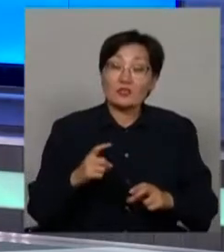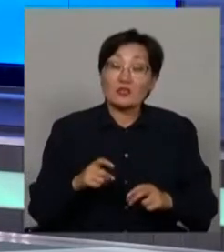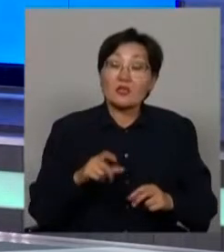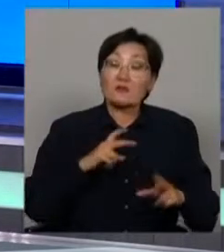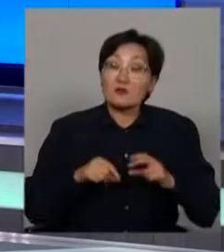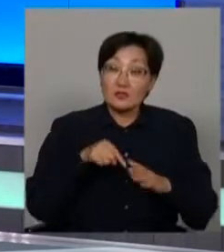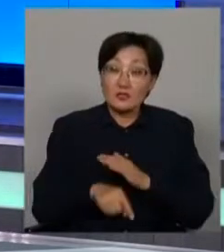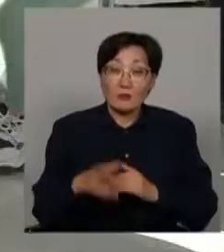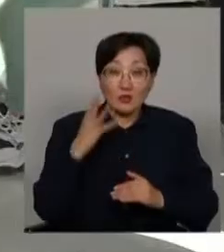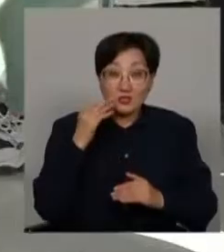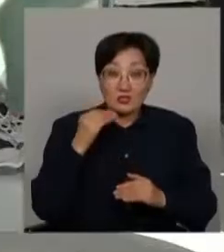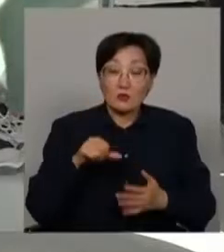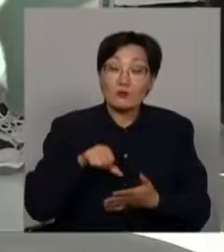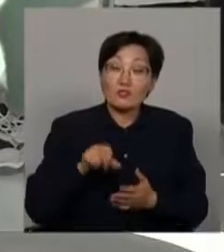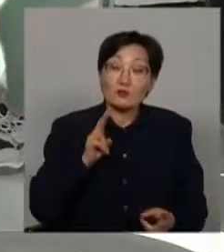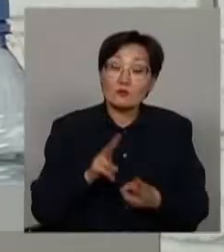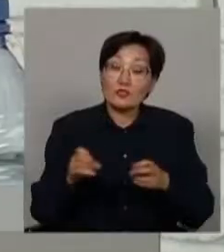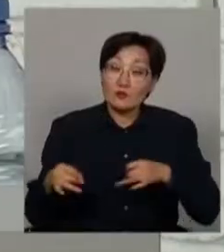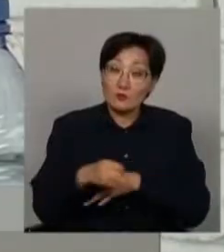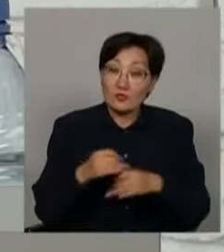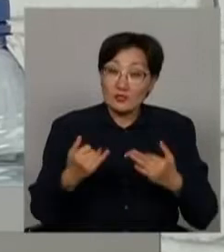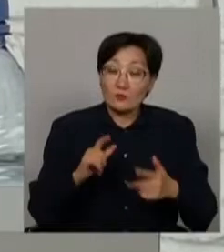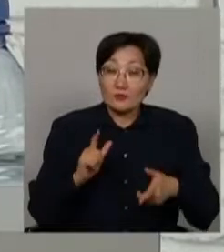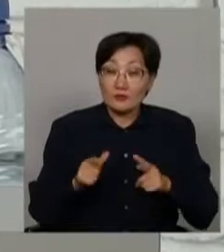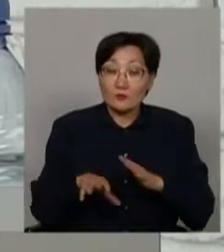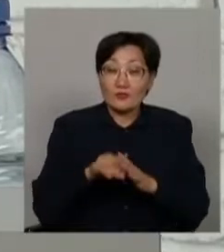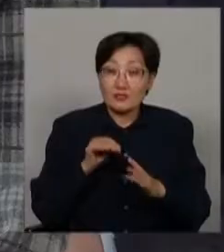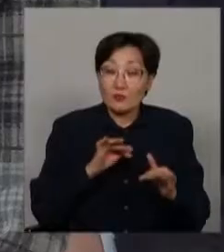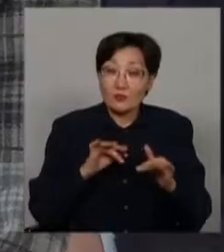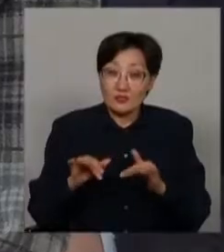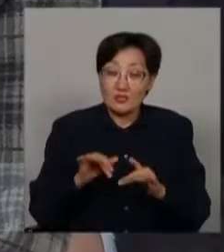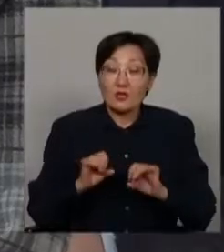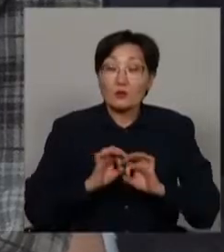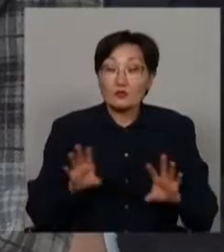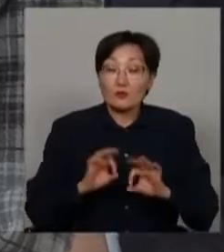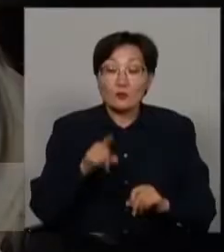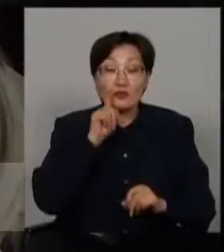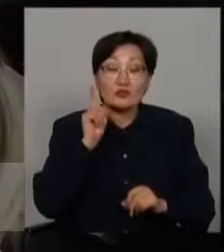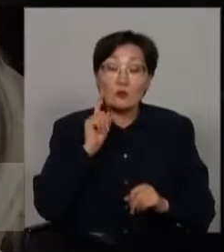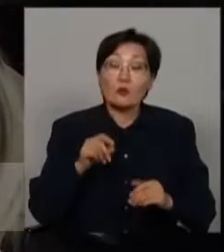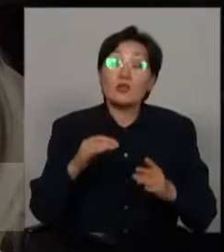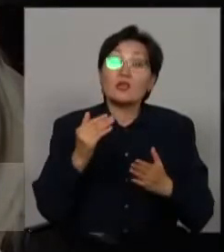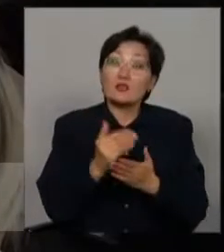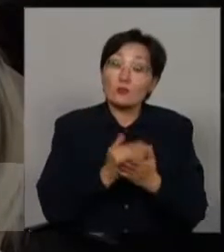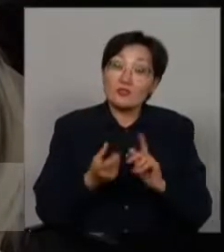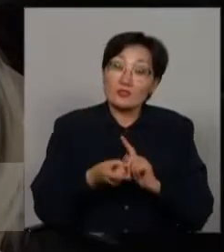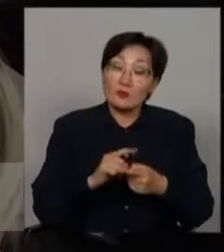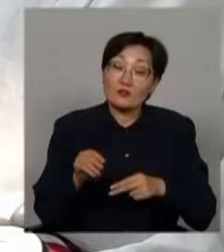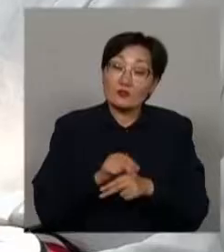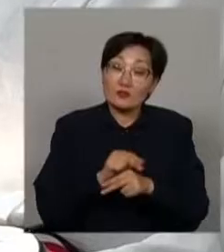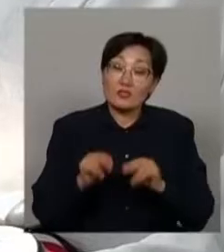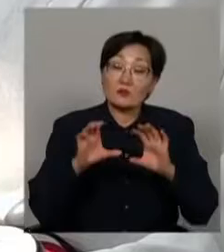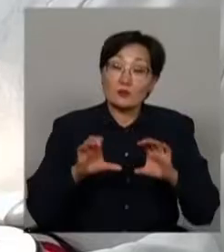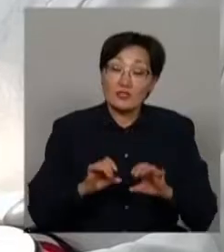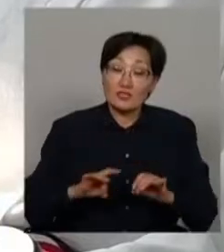Алматы. Участники встречи обсудили современные реалии избирательного процесса и разъяснили молодежи пункты изменений и дополнений в